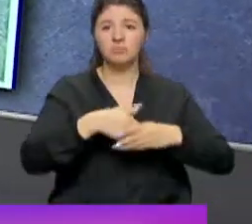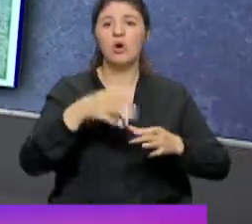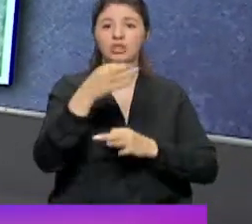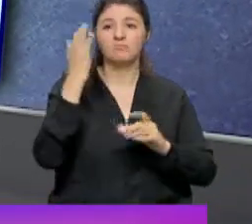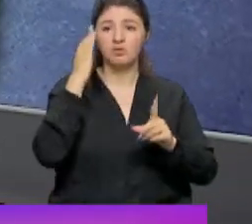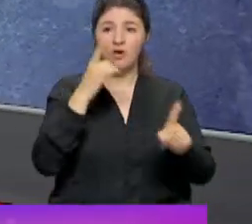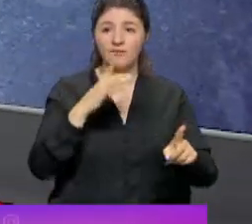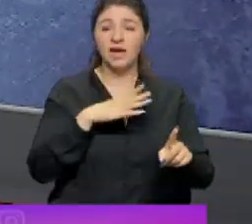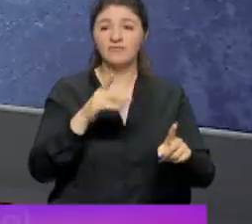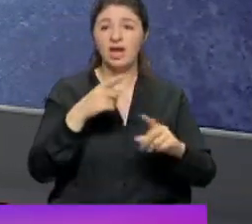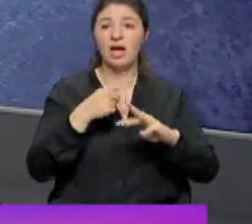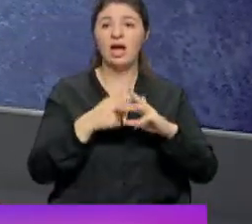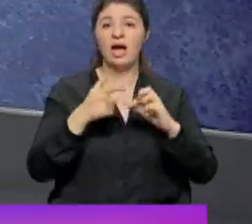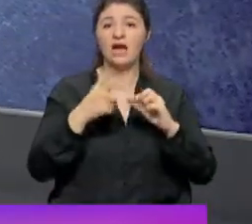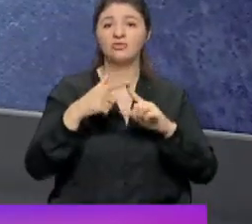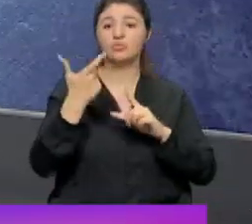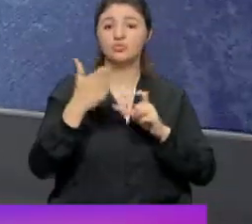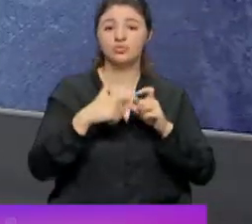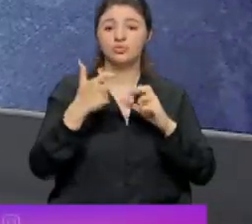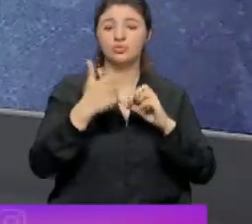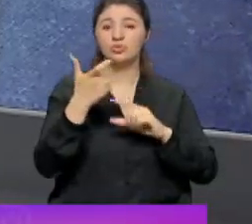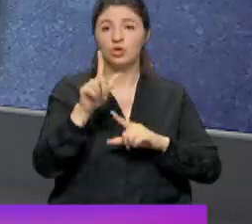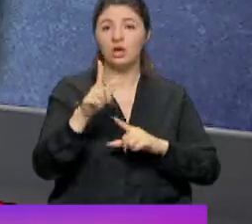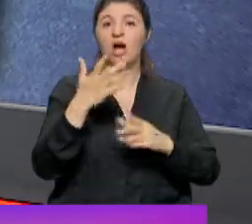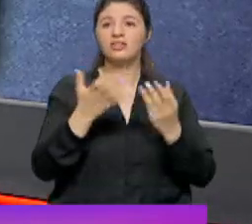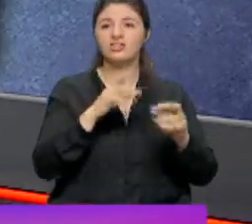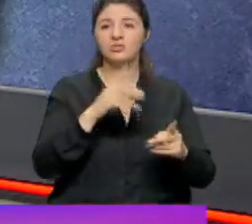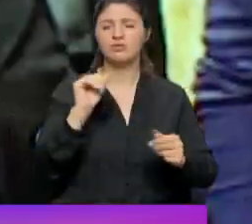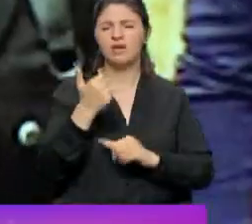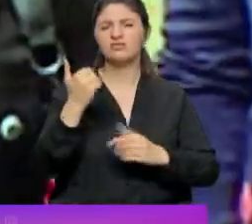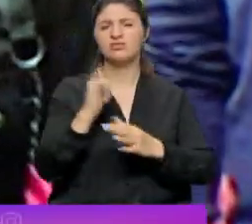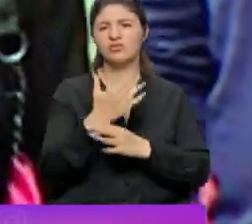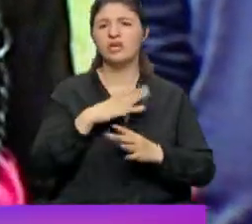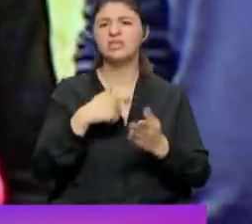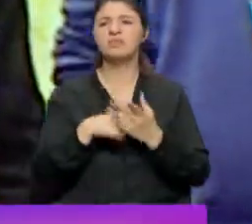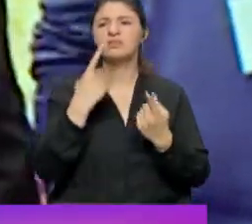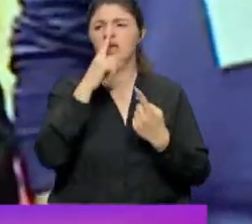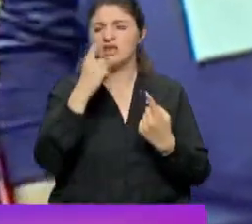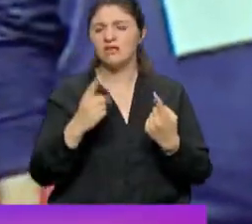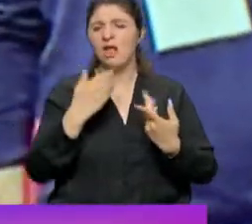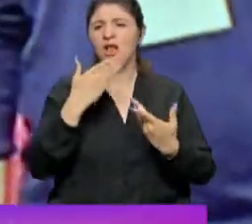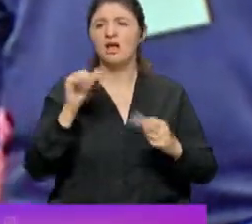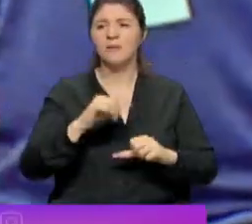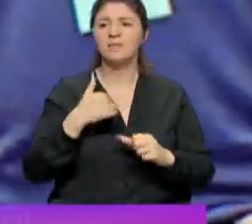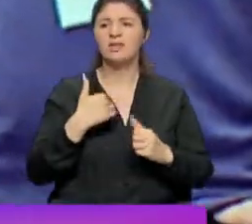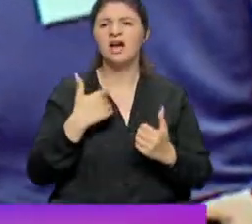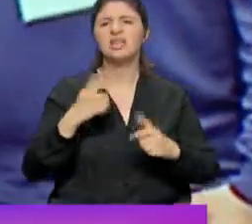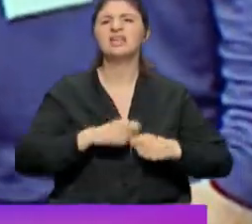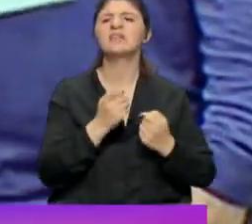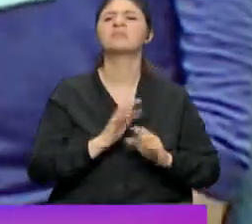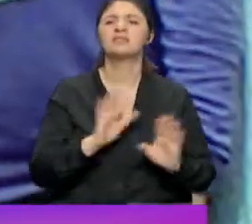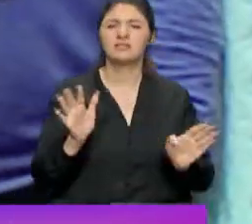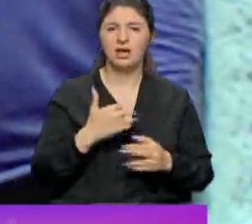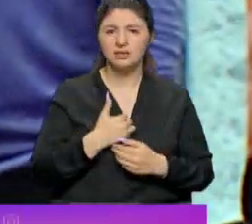ve Ertuğrul ateş gibi çok kıymetli sanatçılarımız isimleri tek tek söyleyemesemde bana gücenmesin